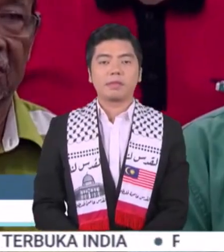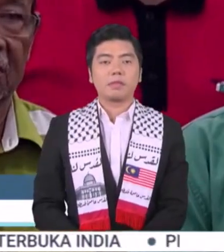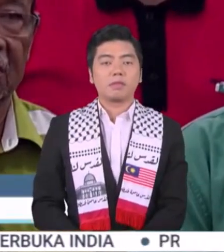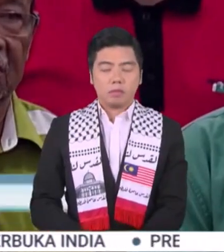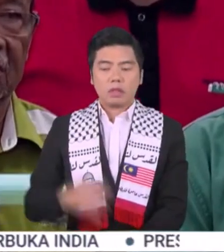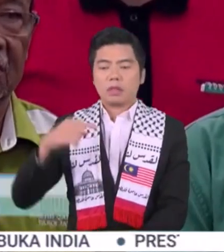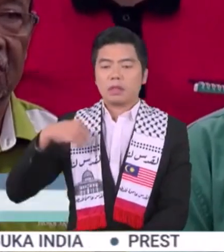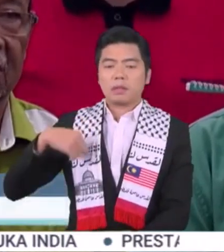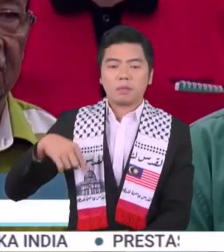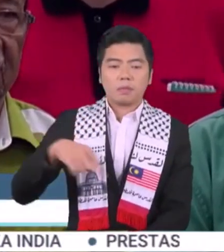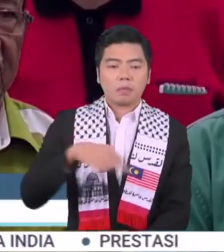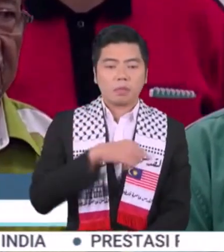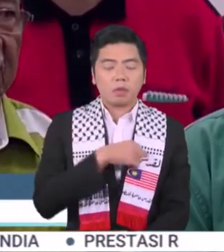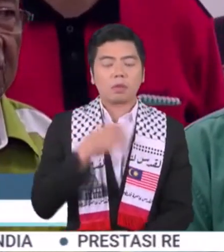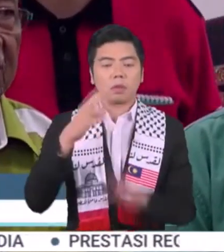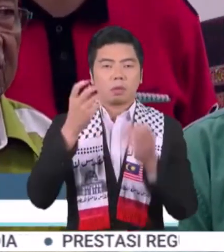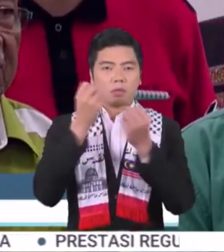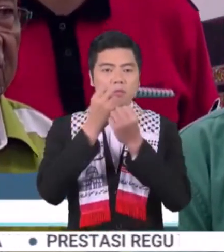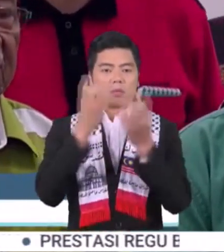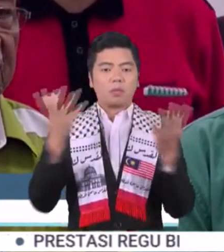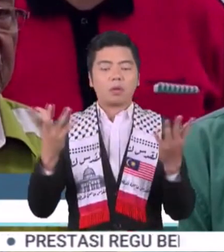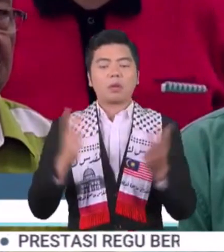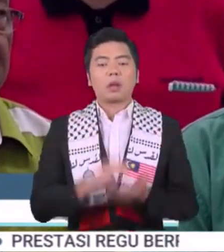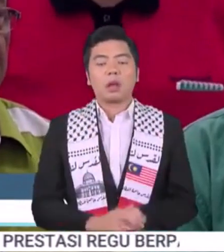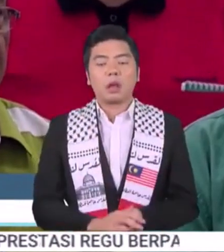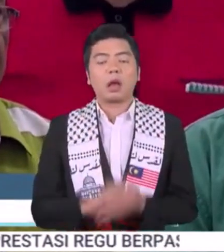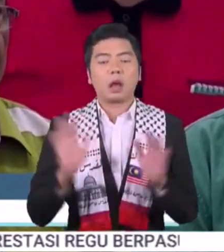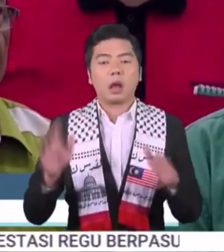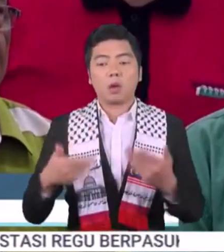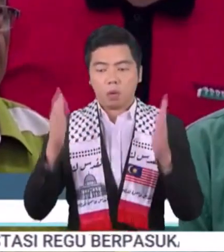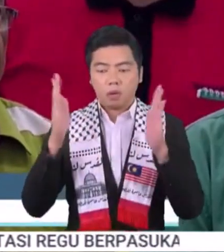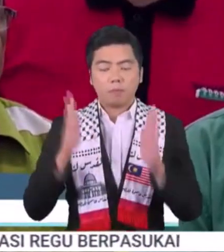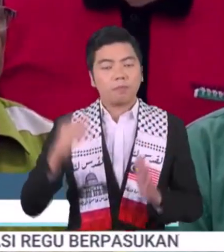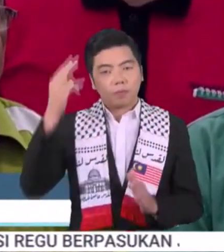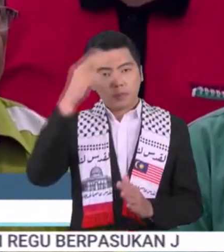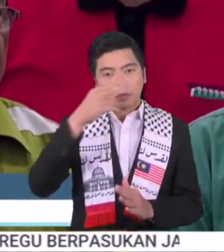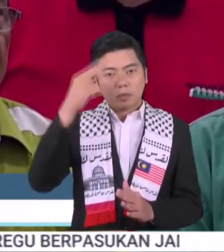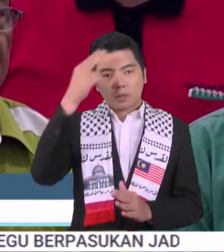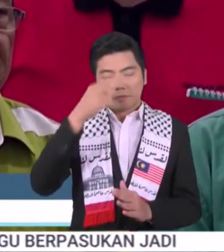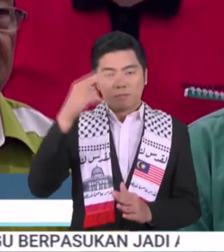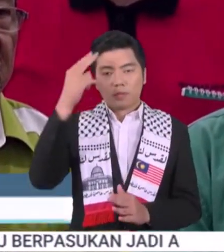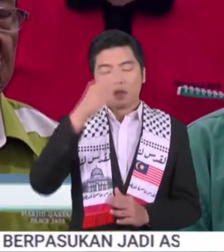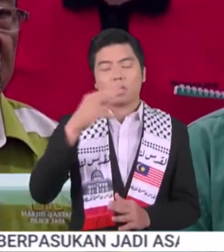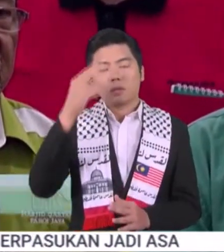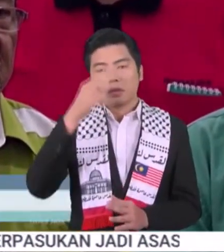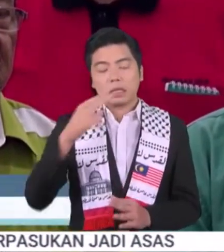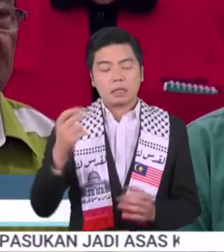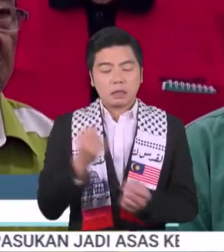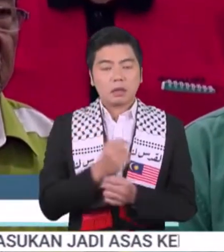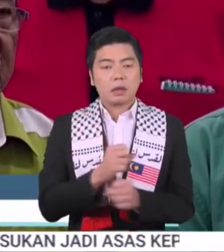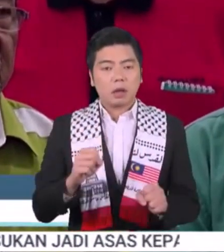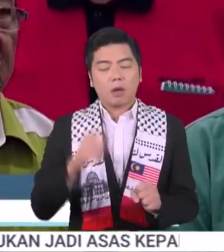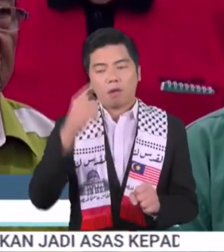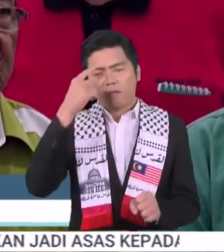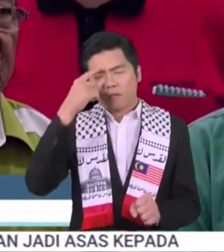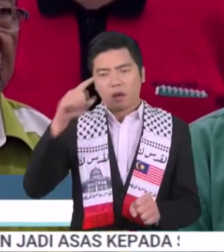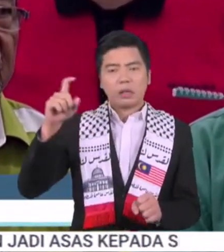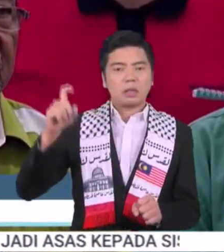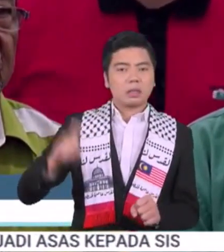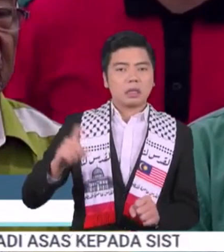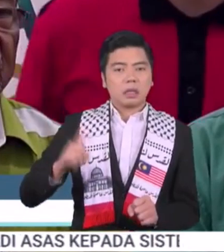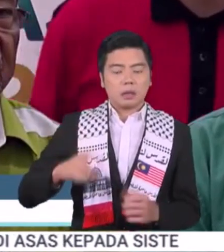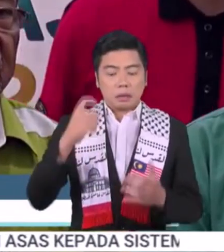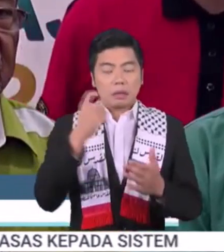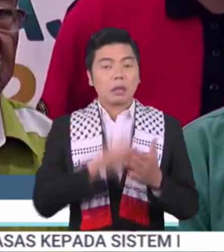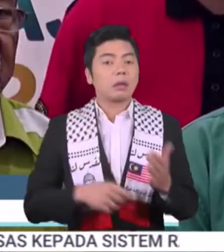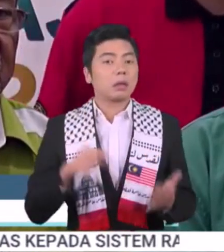Kita harus ambil maklum bahawa bagaimana Lembaga Tabung Haji dan pihak kerajaan cuba untuk memastikan bahawa